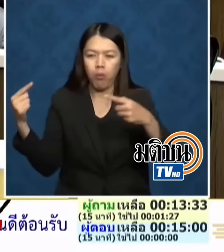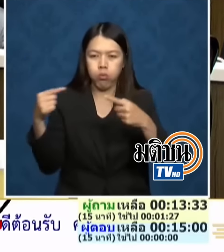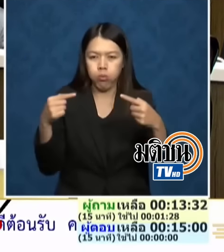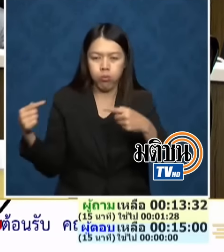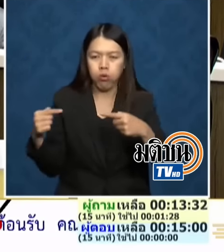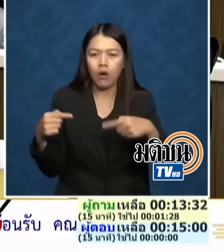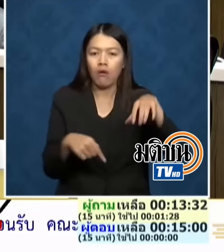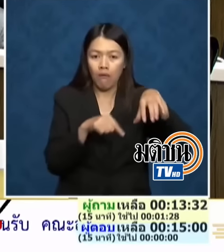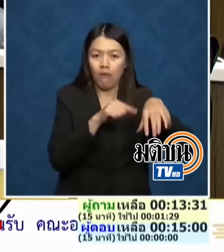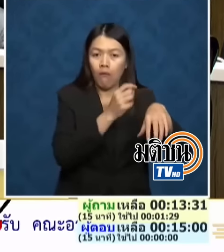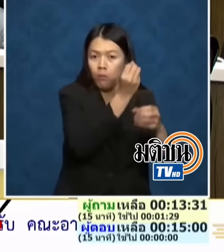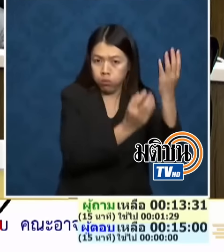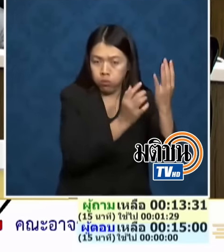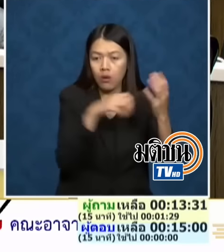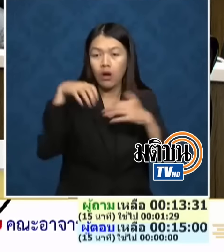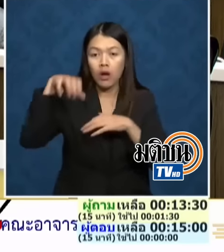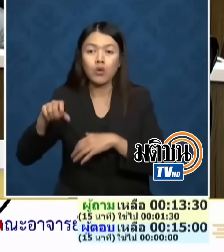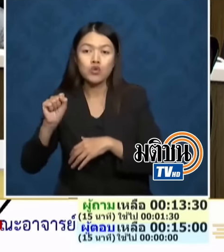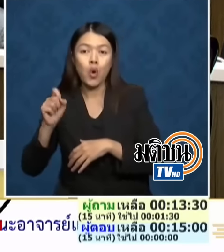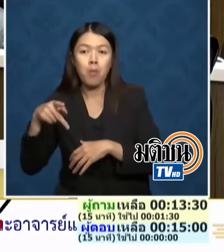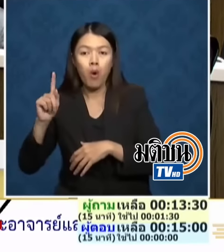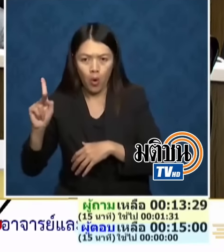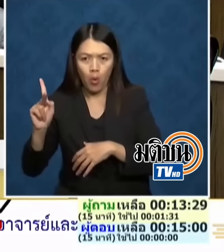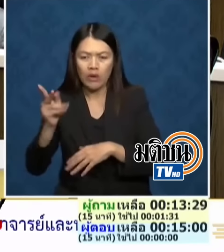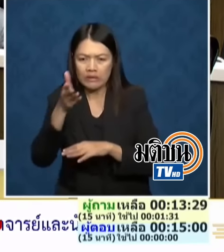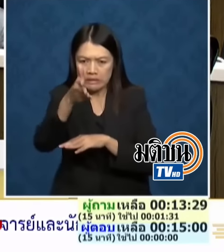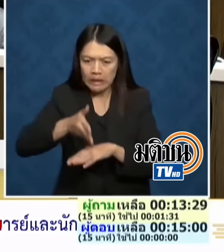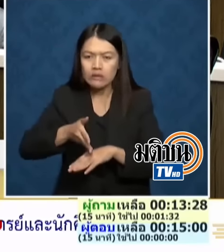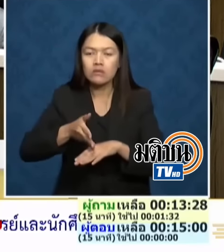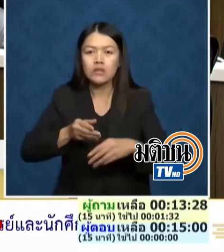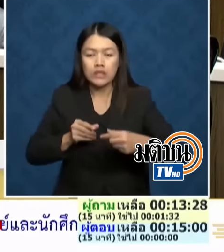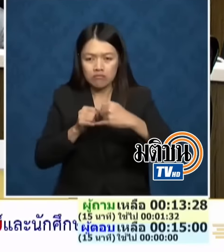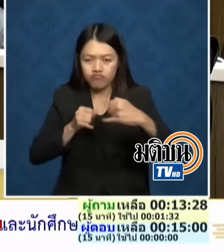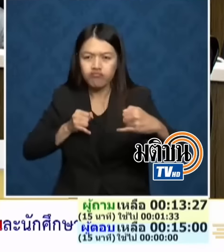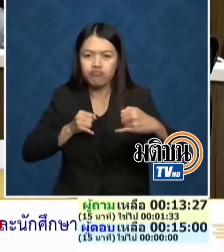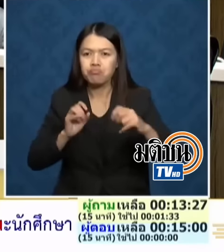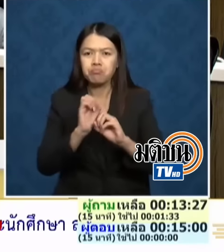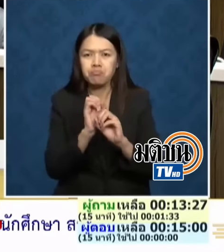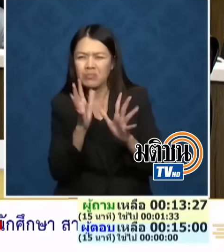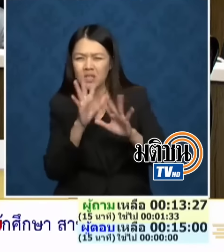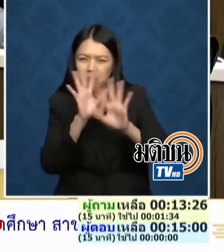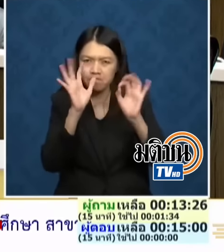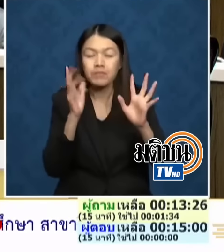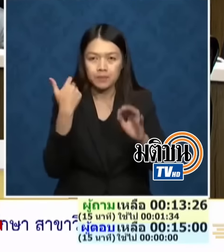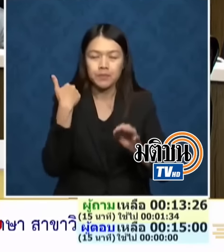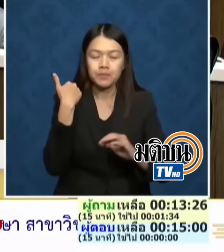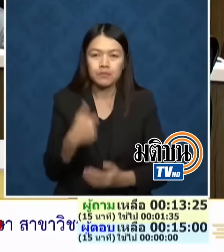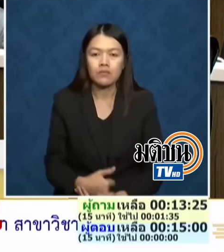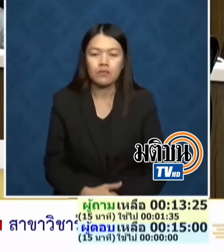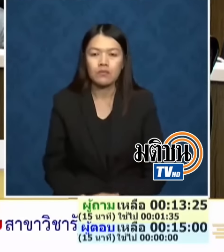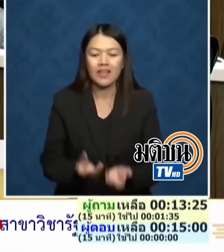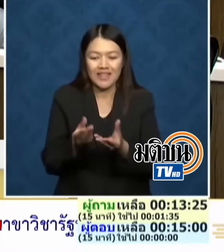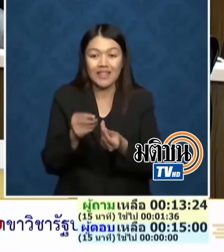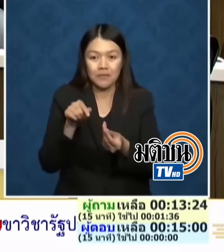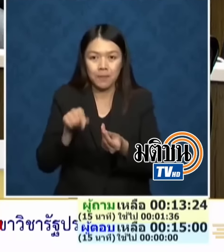อุทยาญกับสภาก่อ ในเรื่องแนวเขตที่ยัไม่ชัด ไม่เจนเพระพืนนิที่แ่งน